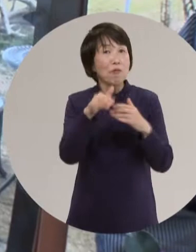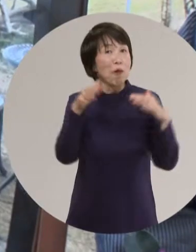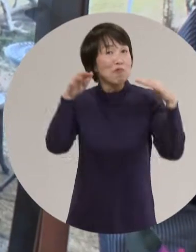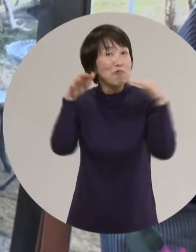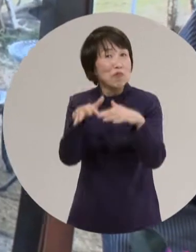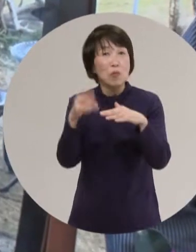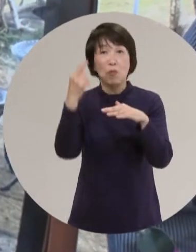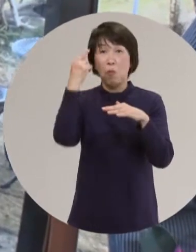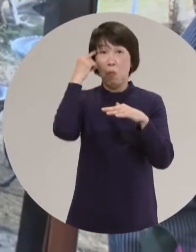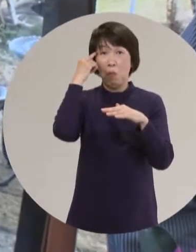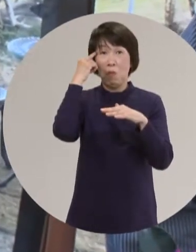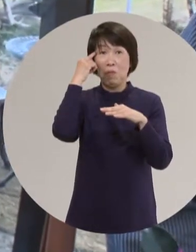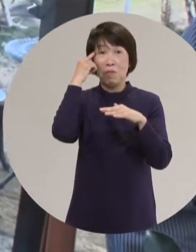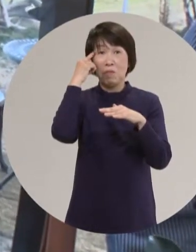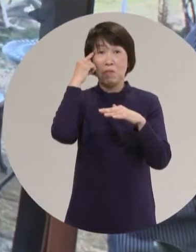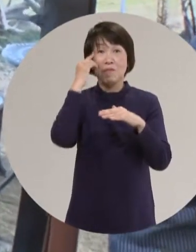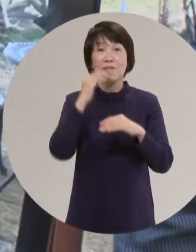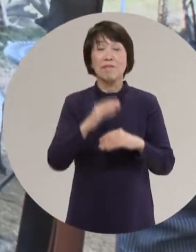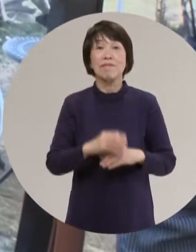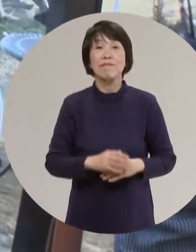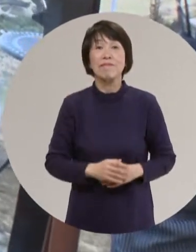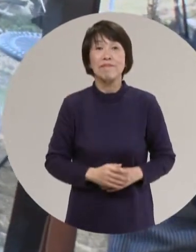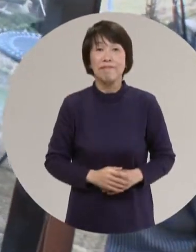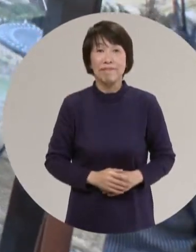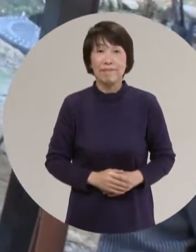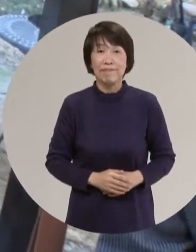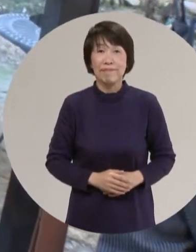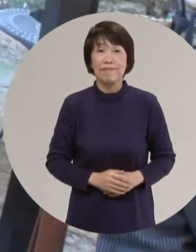よきっと。